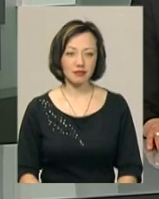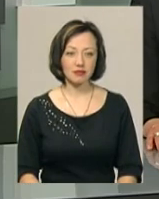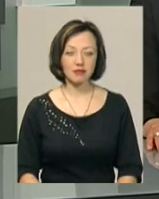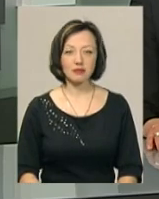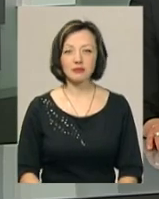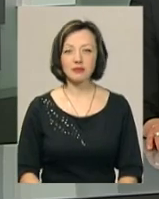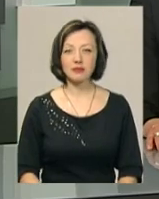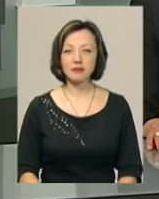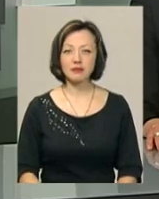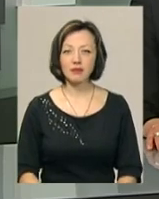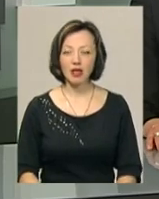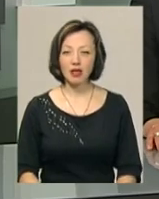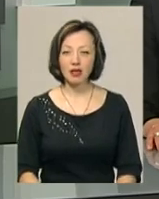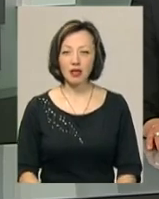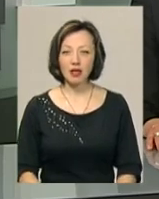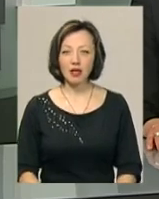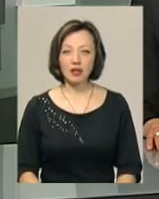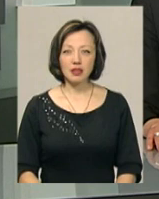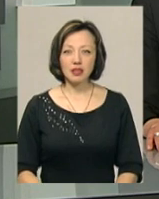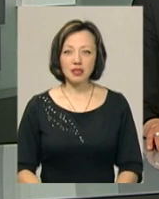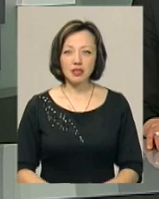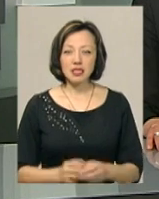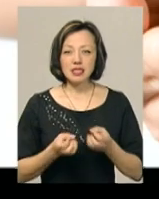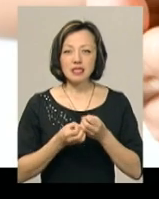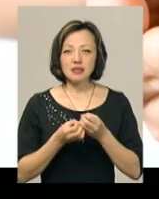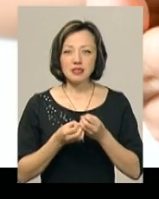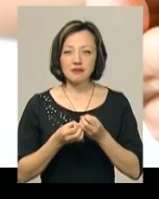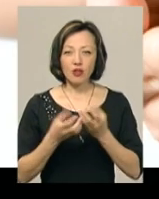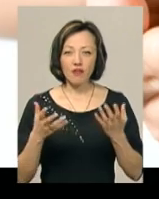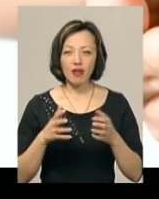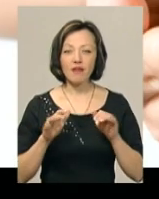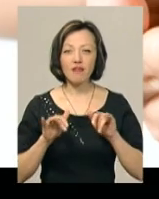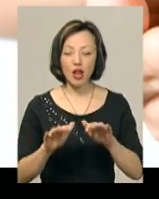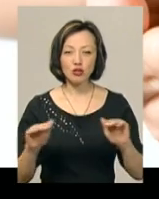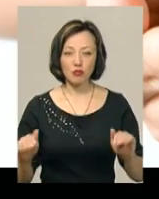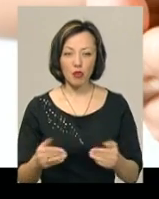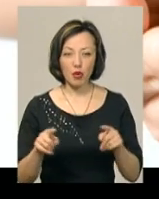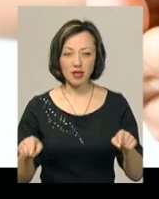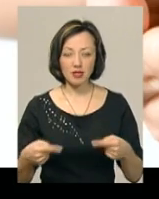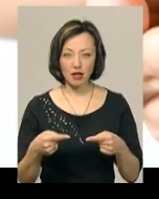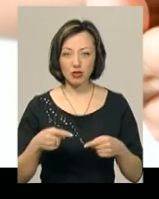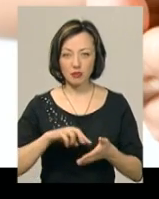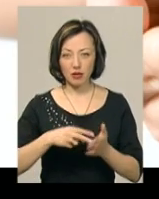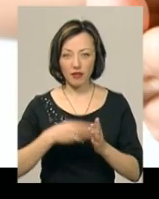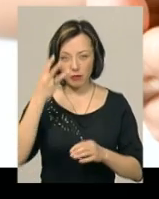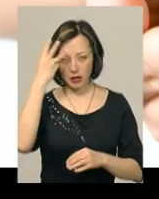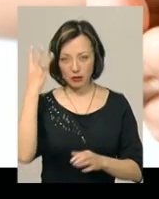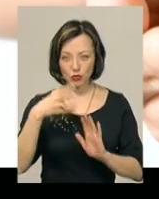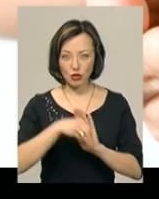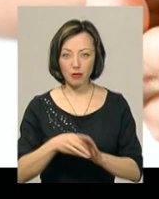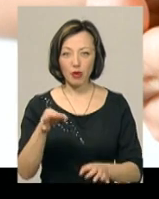Світловий флешмоб «Зловий зв'язок із землею» запланували цієї суботи у Хмельницькому. Організатори пропонують усім охочим долучитися